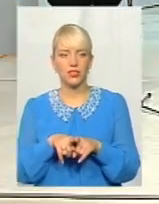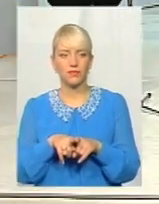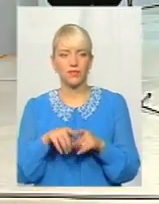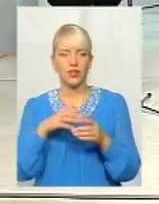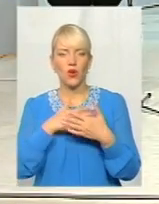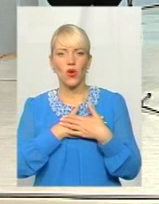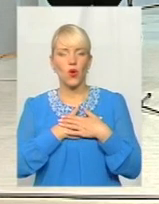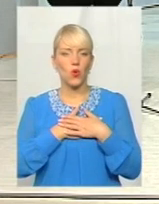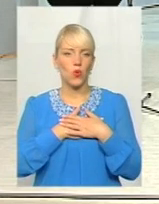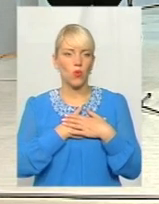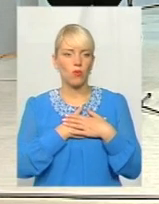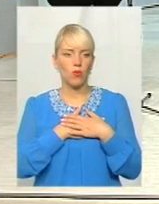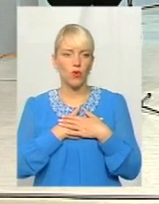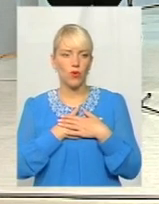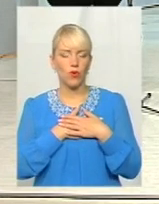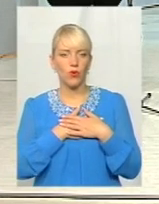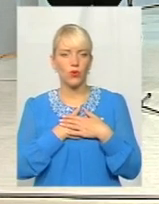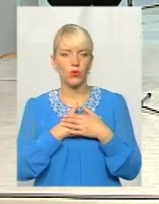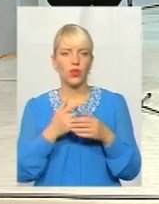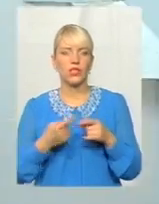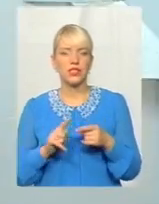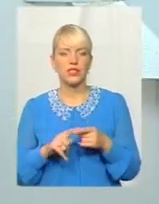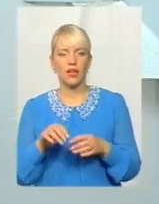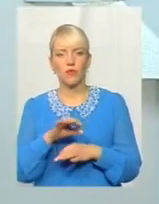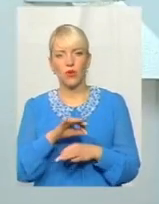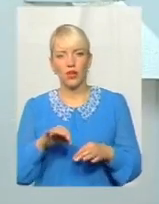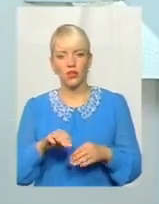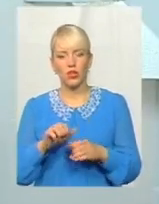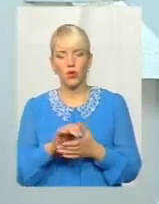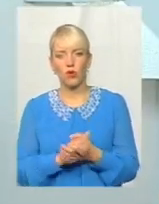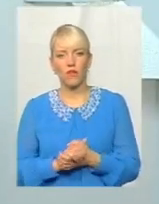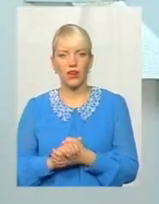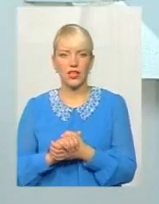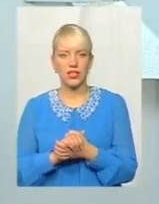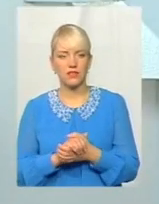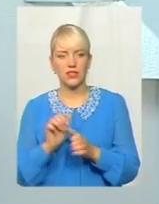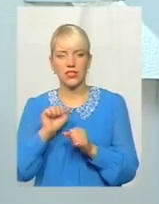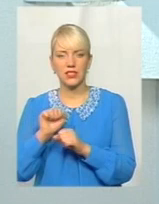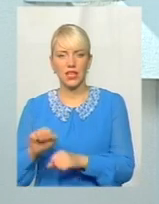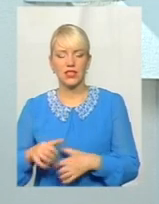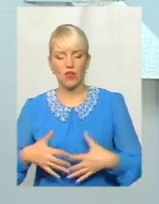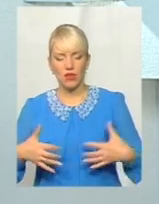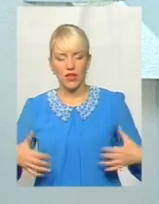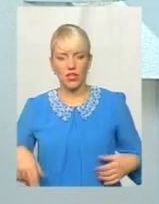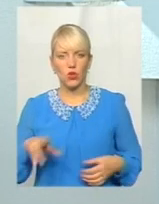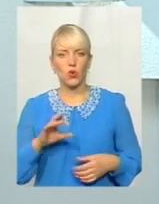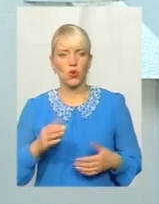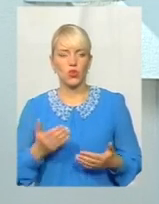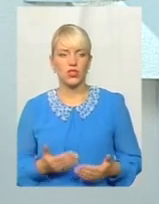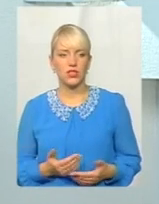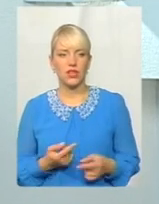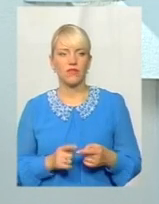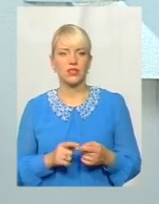це тварин. Проект? Це проект Товариства захисту тварин за життя. Він спрямований на те,